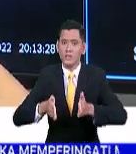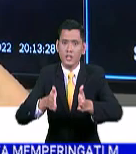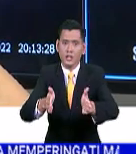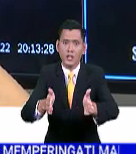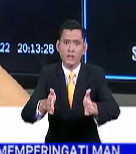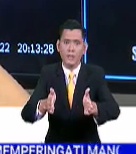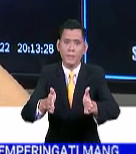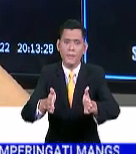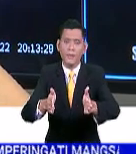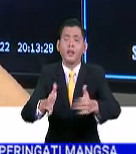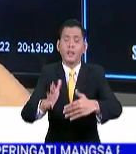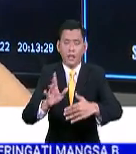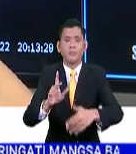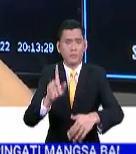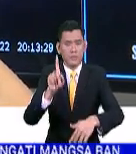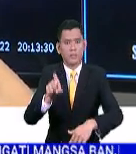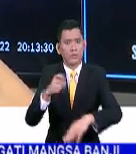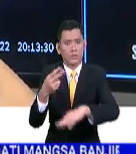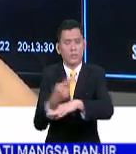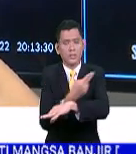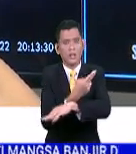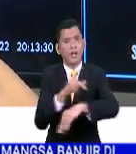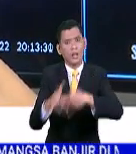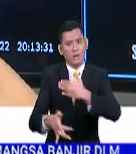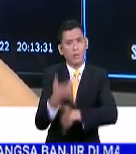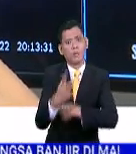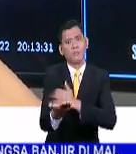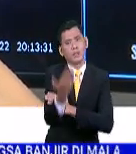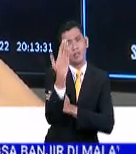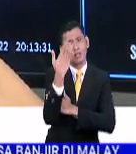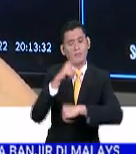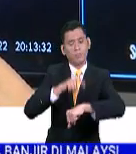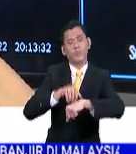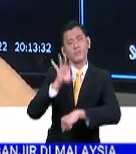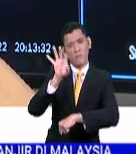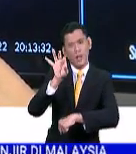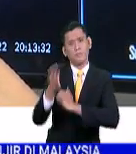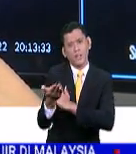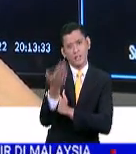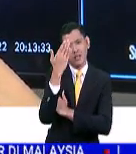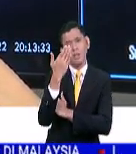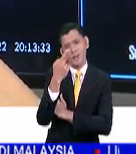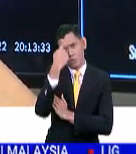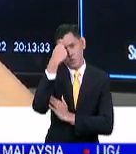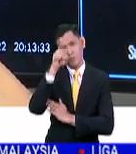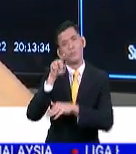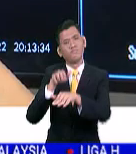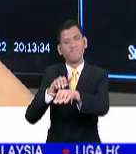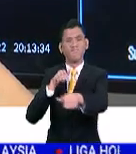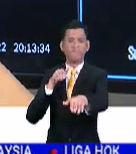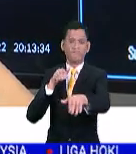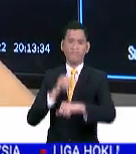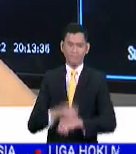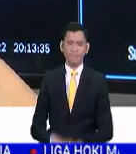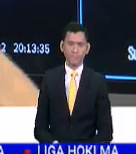seeloknya pada awal pagilah sebelum pukul 9 pagi untuk mengelakkan kesesakan di Lebuh Raya